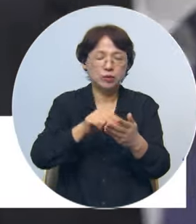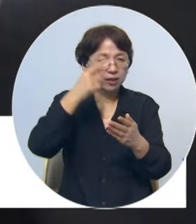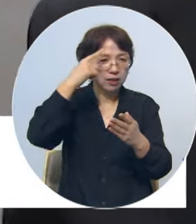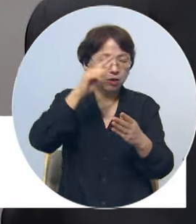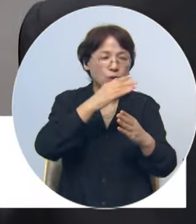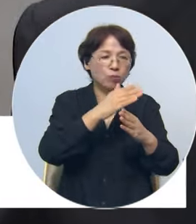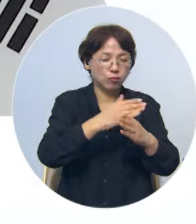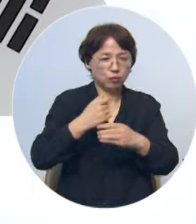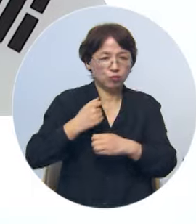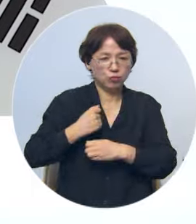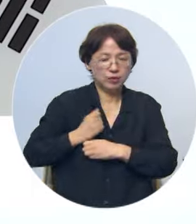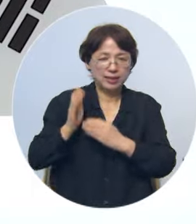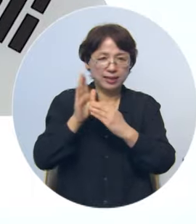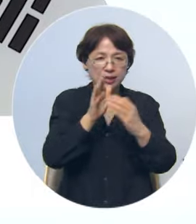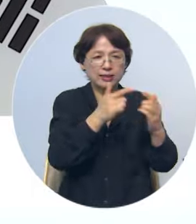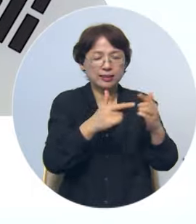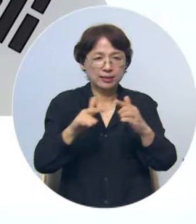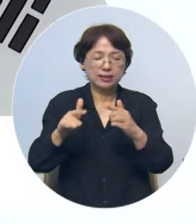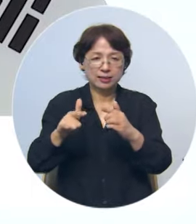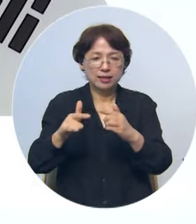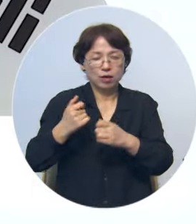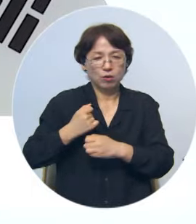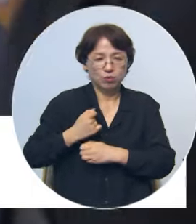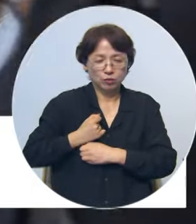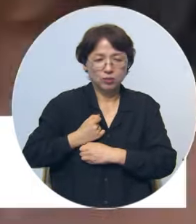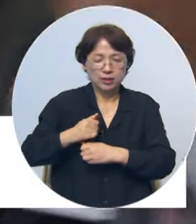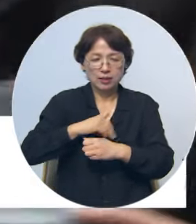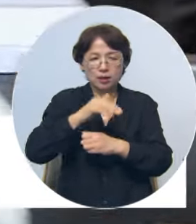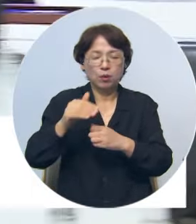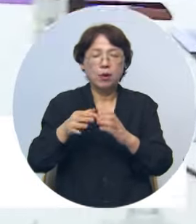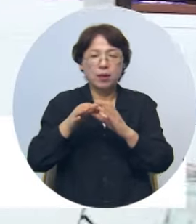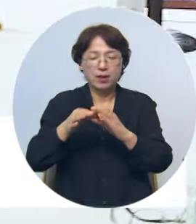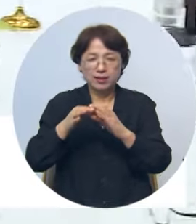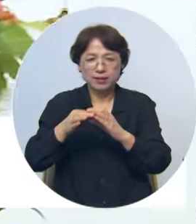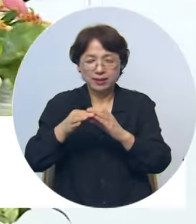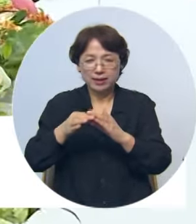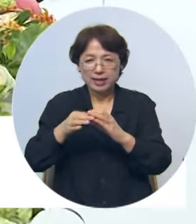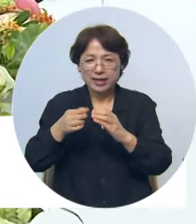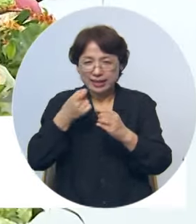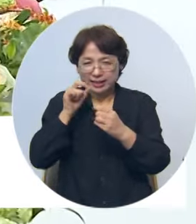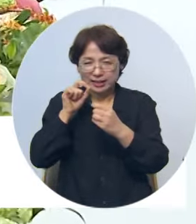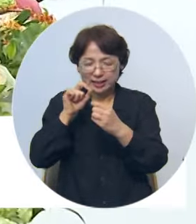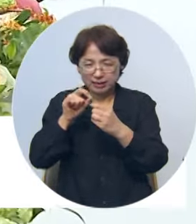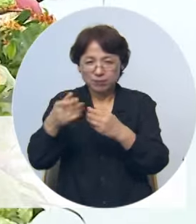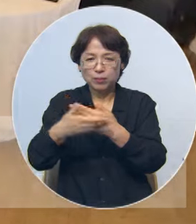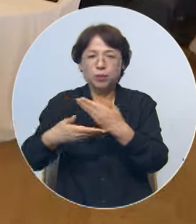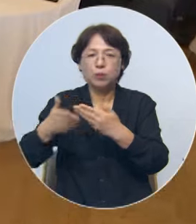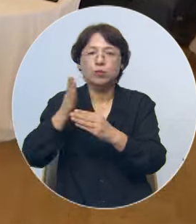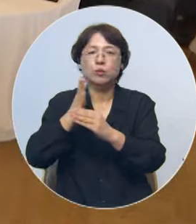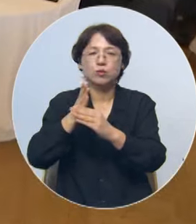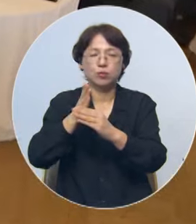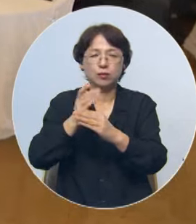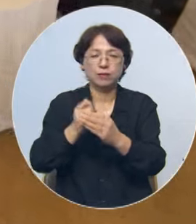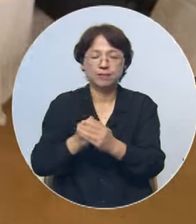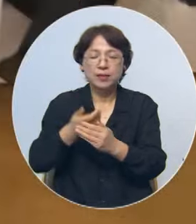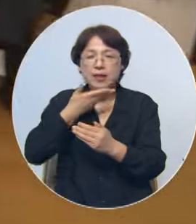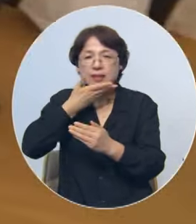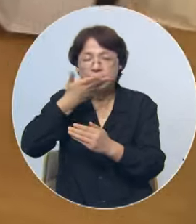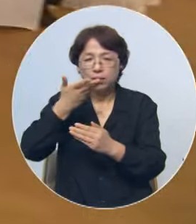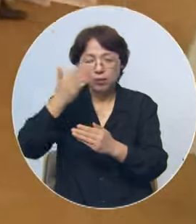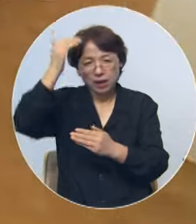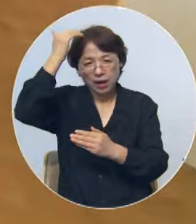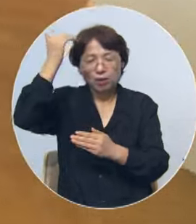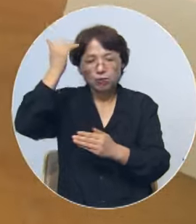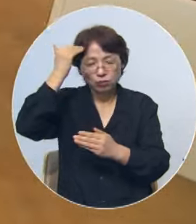대응, 우크라이나 지원 등 안보 현안과 관련해 우리와 긴밀한 공조를 이어가고 있습니다. 체코는 앞서